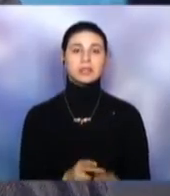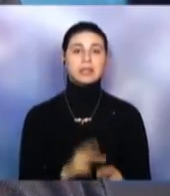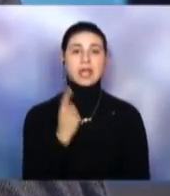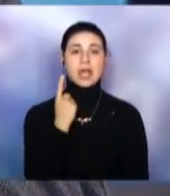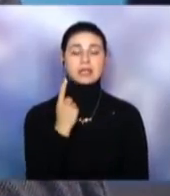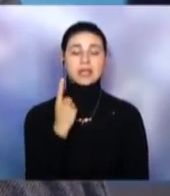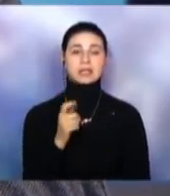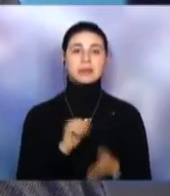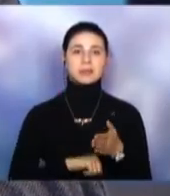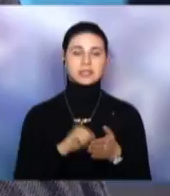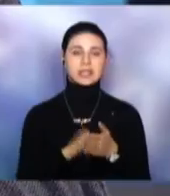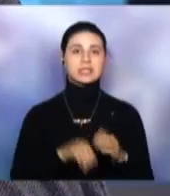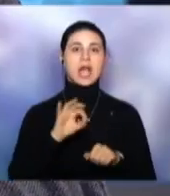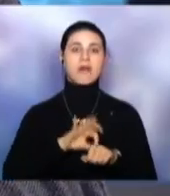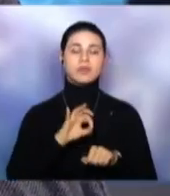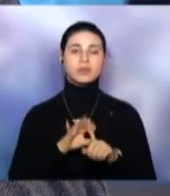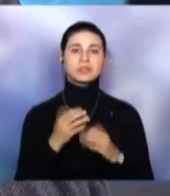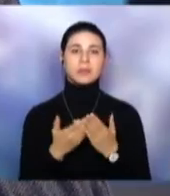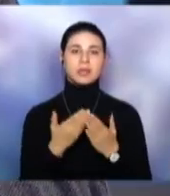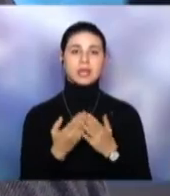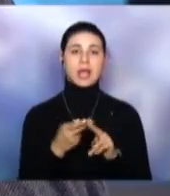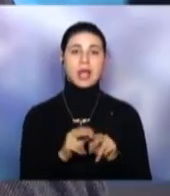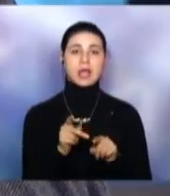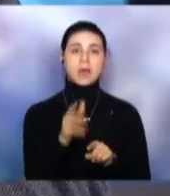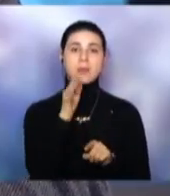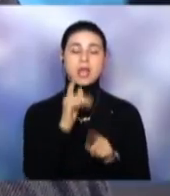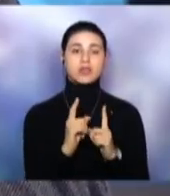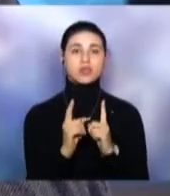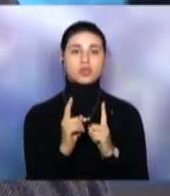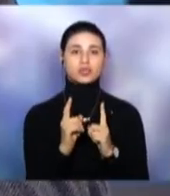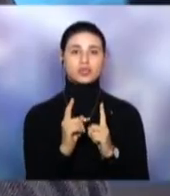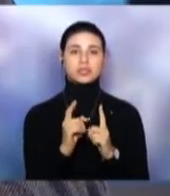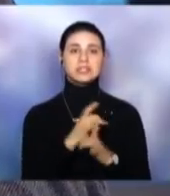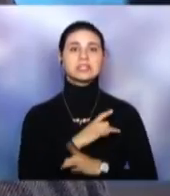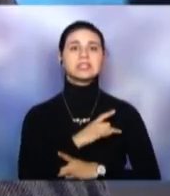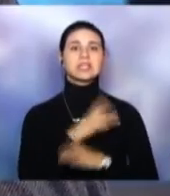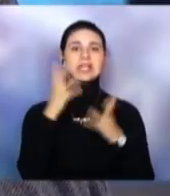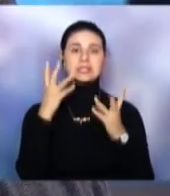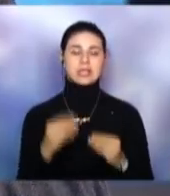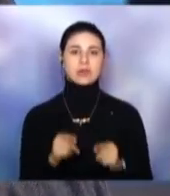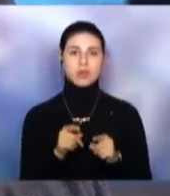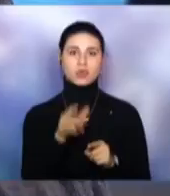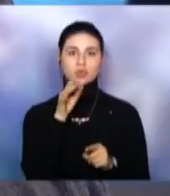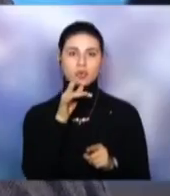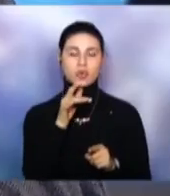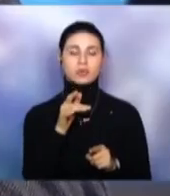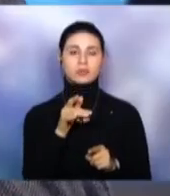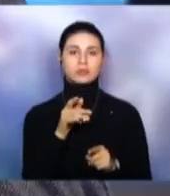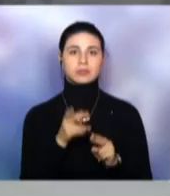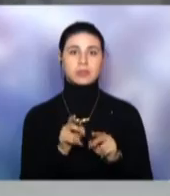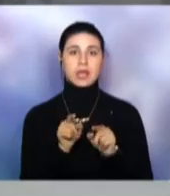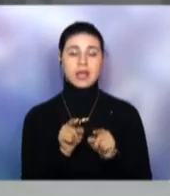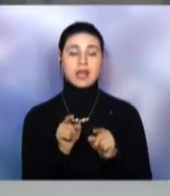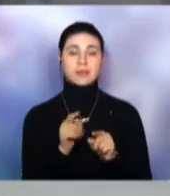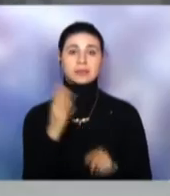ერთ-ერთი მიზეზი ავადობისა, სხვათა შორის აი ამ პერიოდში, ამ საზეიმო პერიოდში, საზეიმო პერიოდის ჩრდილი, სწორედ